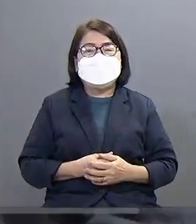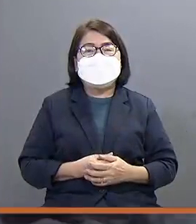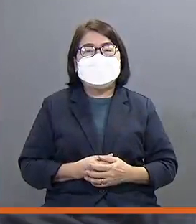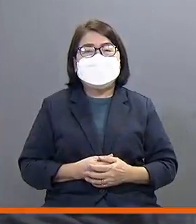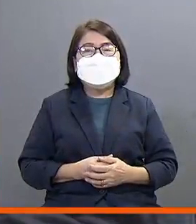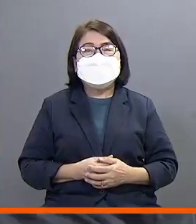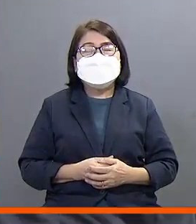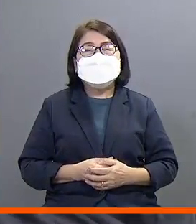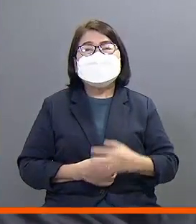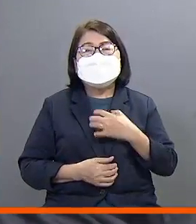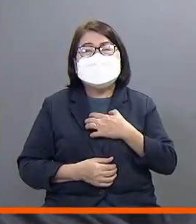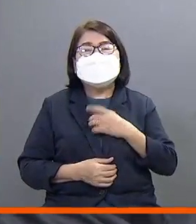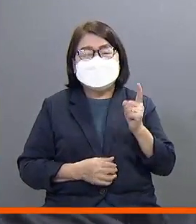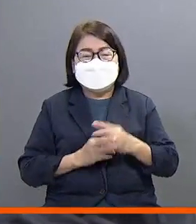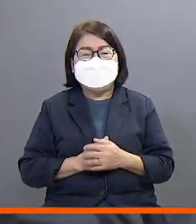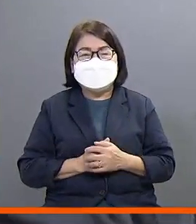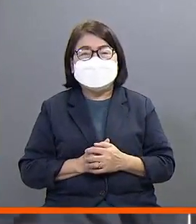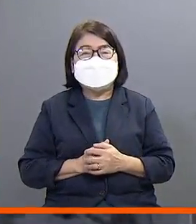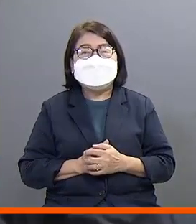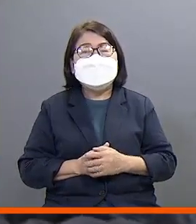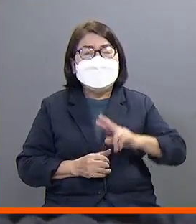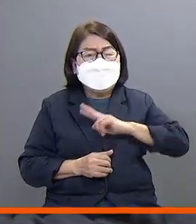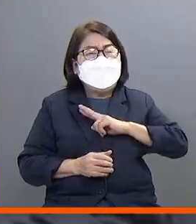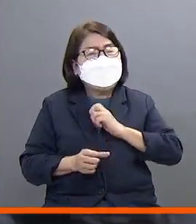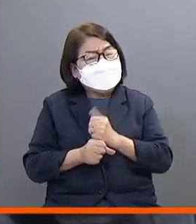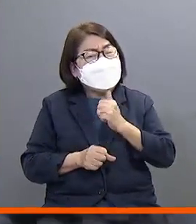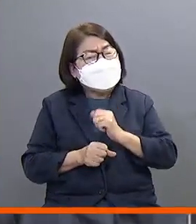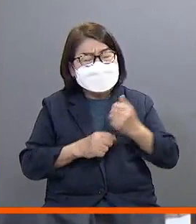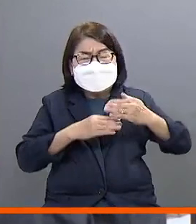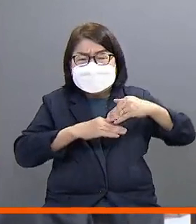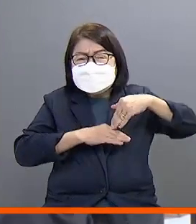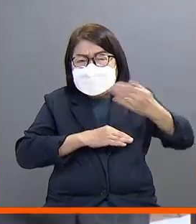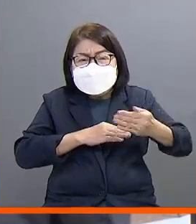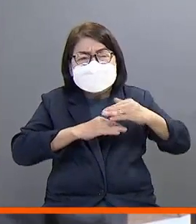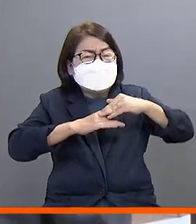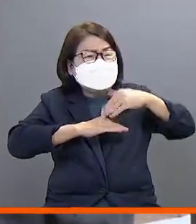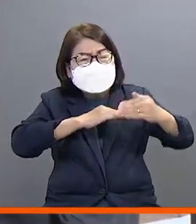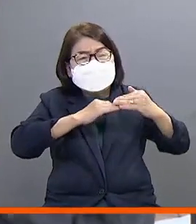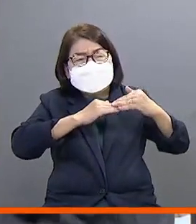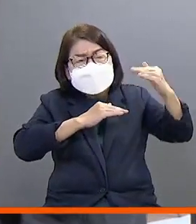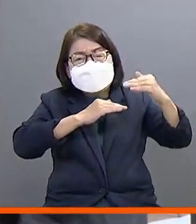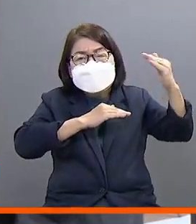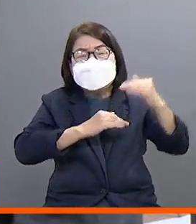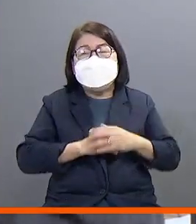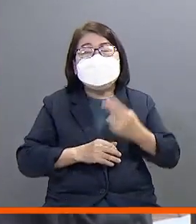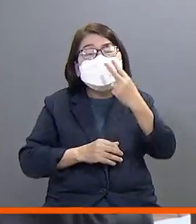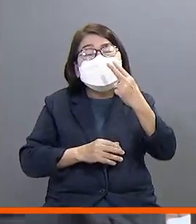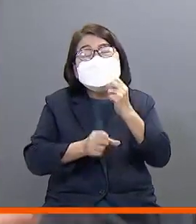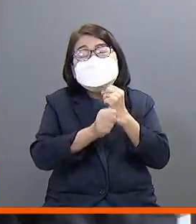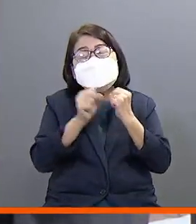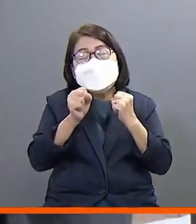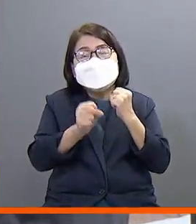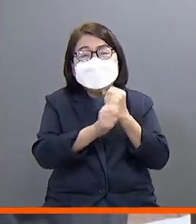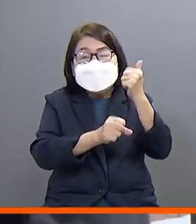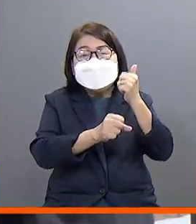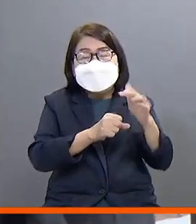อยากก้าวข้ามความสามารถตัวเองอะค่ะว่าอยากแบบกระโดดก้าวข้ามที่เรามีว่าเราแบบได้เท่าไหร่บ้างอะไรอย่างเงี้ยค่ะอยากมาดูสถ